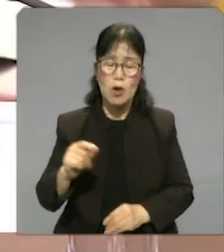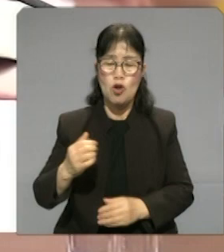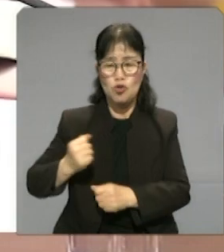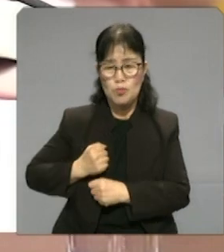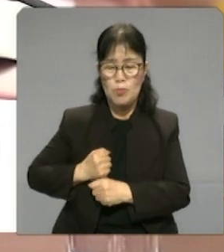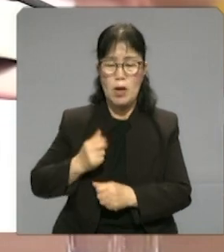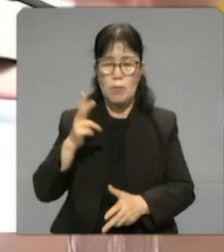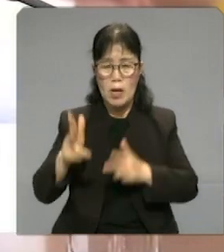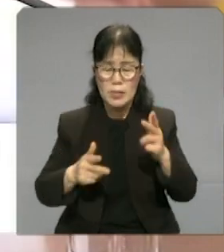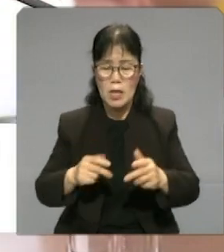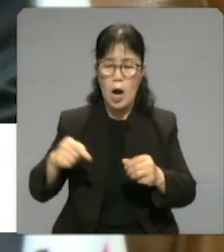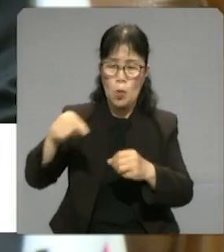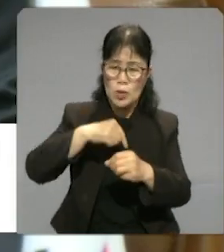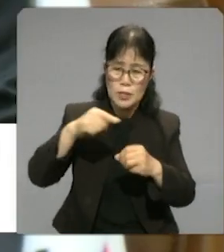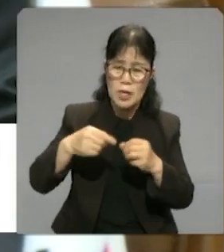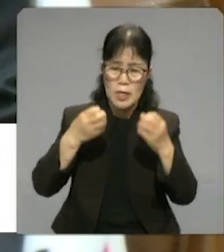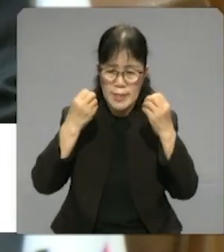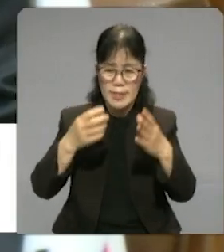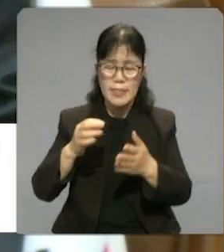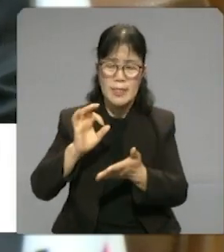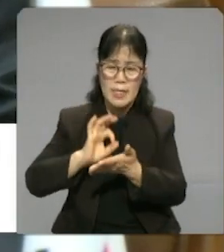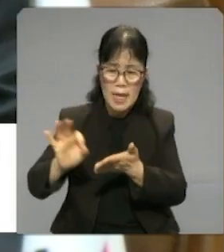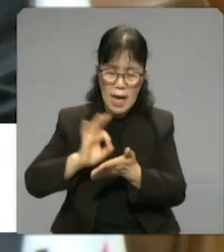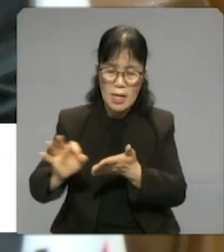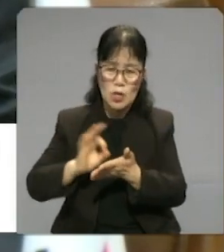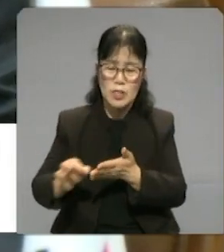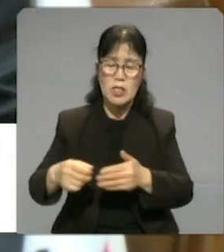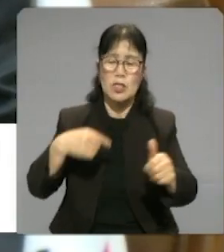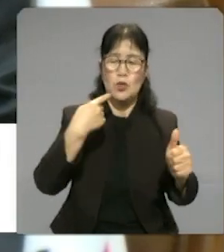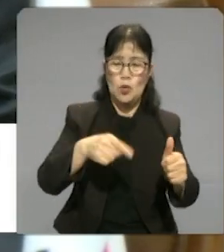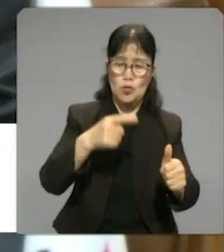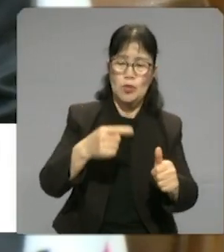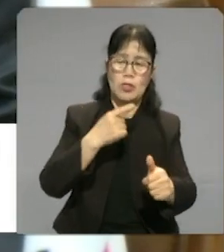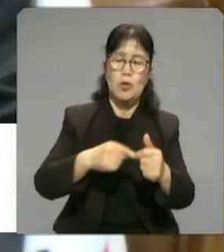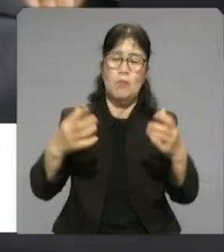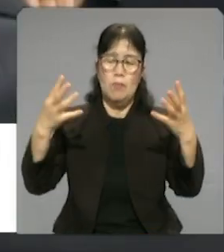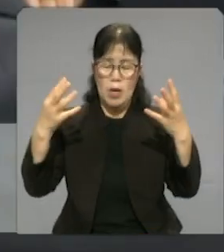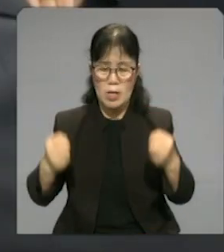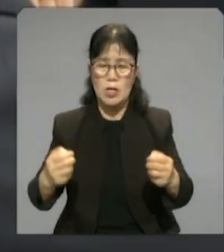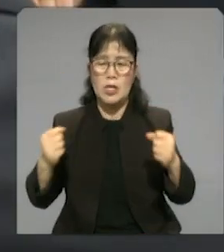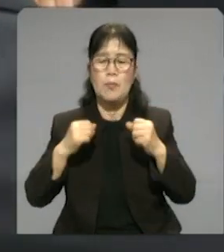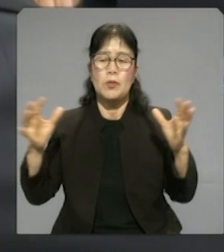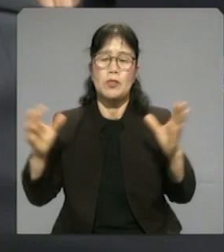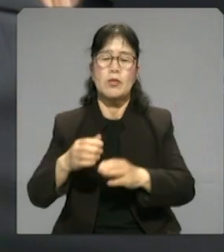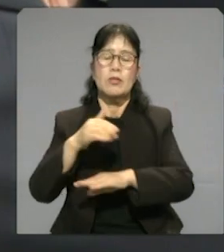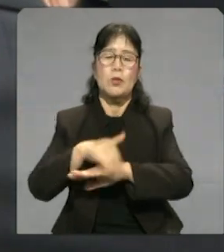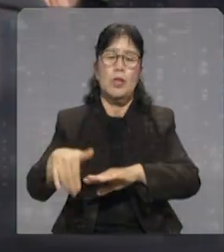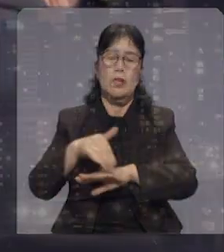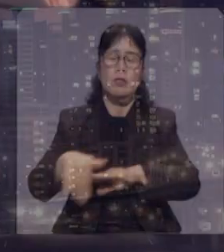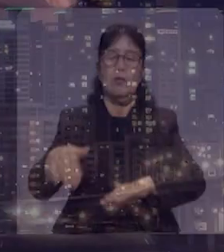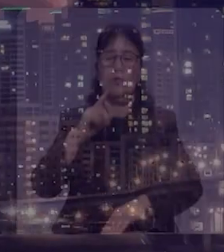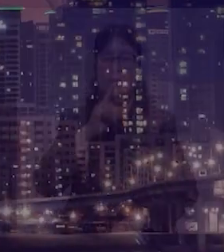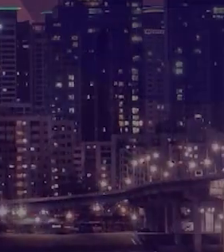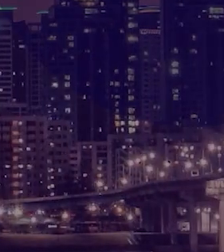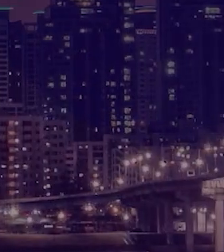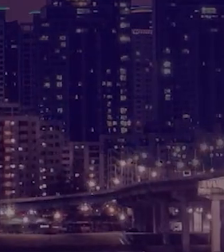방산, 원자력, 신재생에너지 분야와 더불어 교육과 더 많은 것을 협력할 계획이라고 말했습니다.